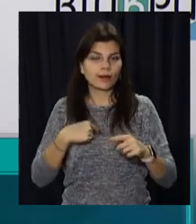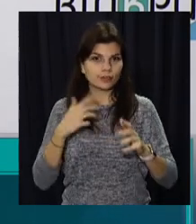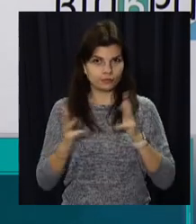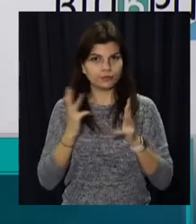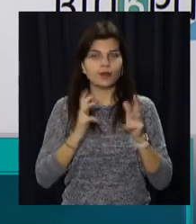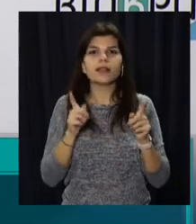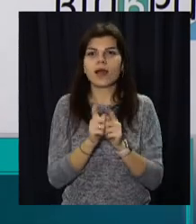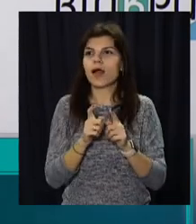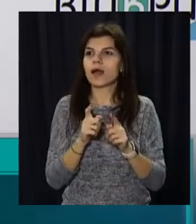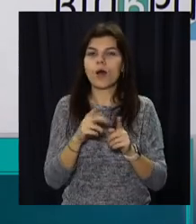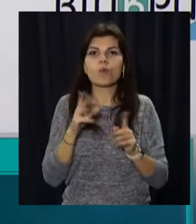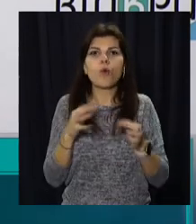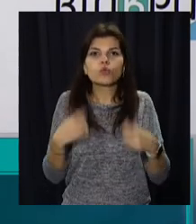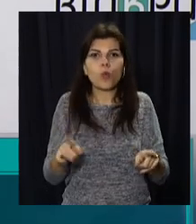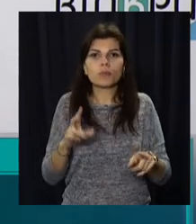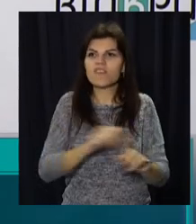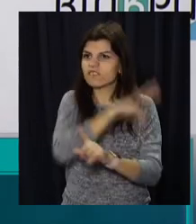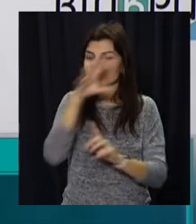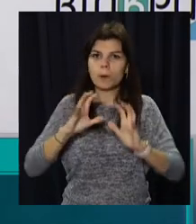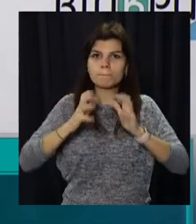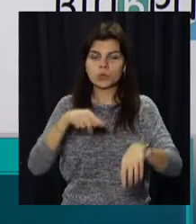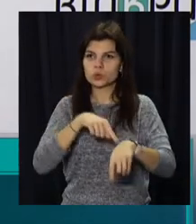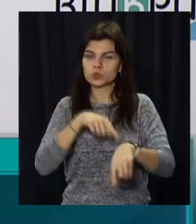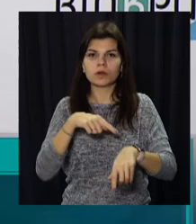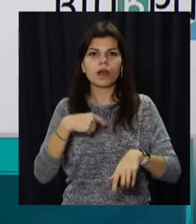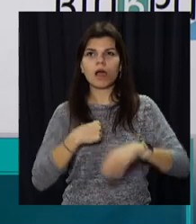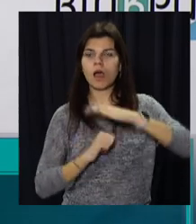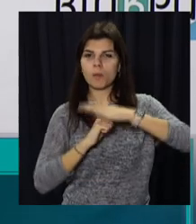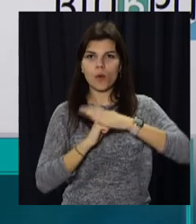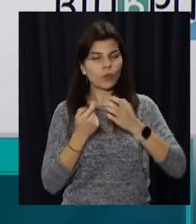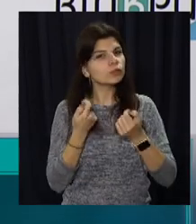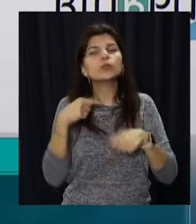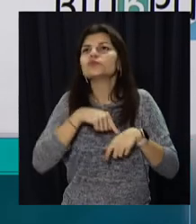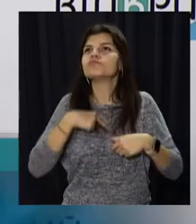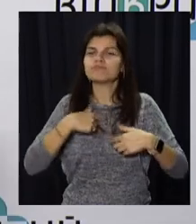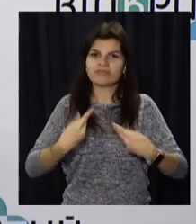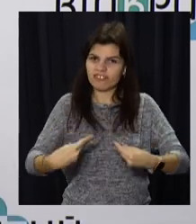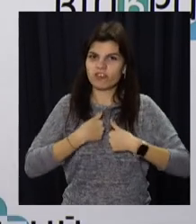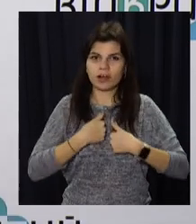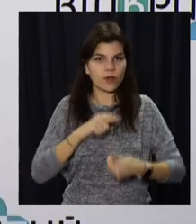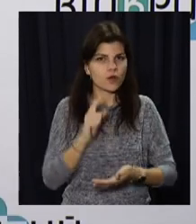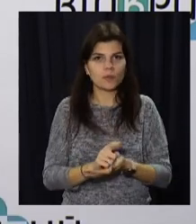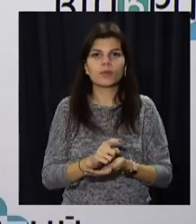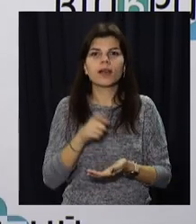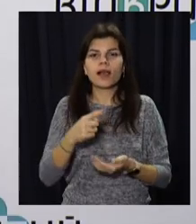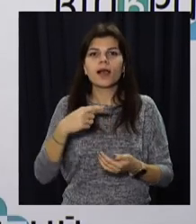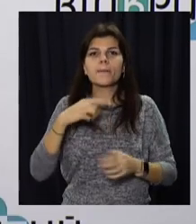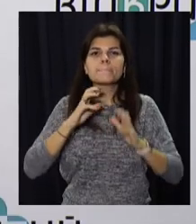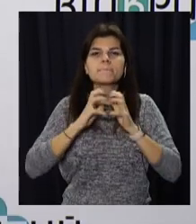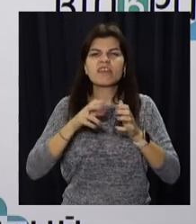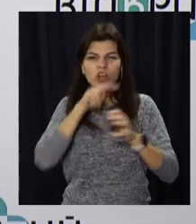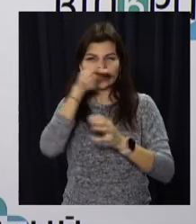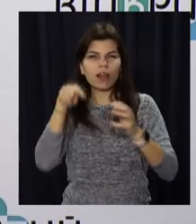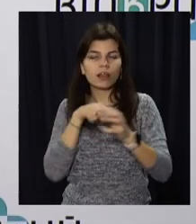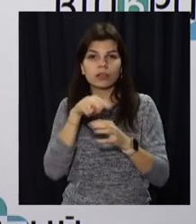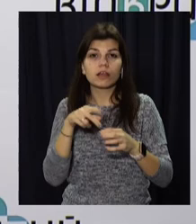это так по-другому ты смотришь потом на мир, ты настолько чувствуешь внутренние опоры, вот это вот что-то меняется, мировоззрение. И, потому